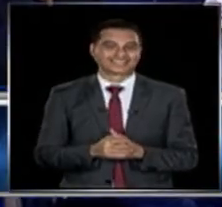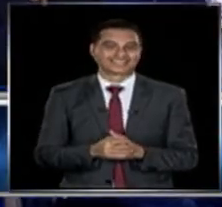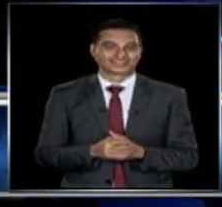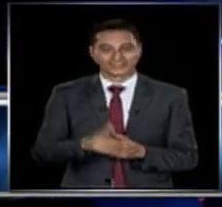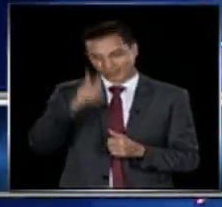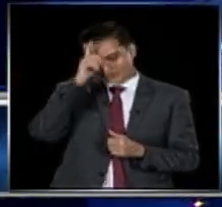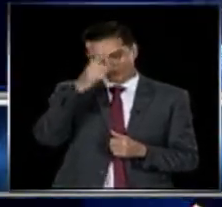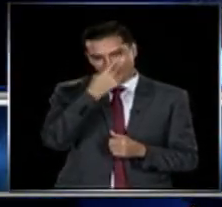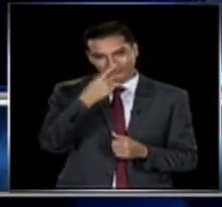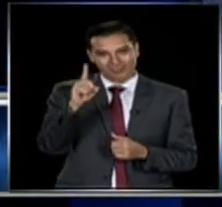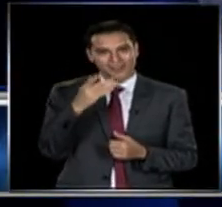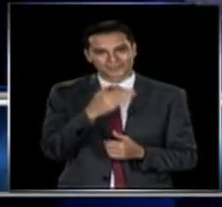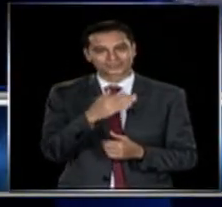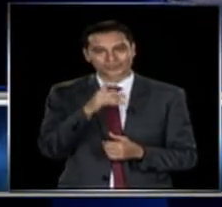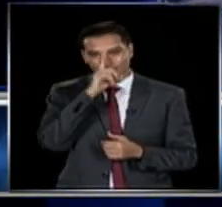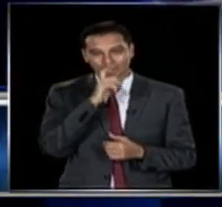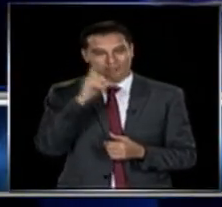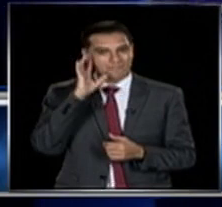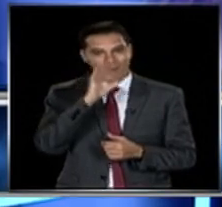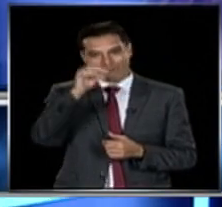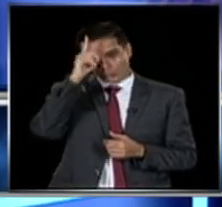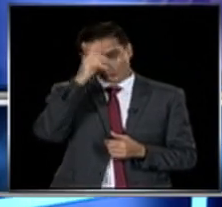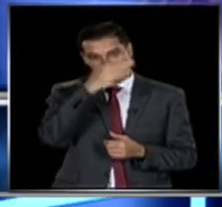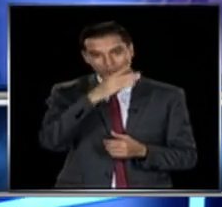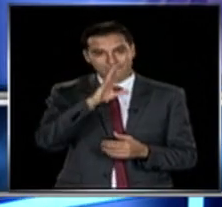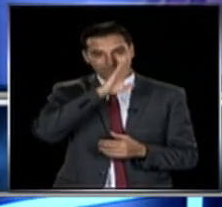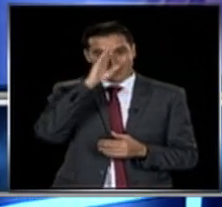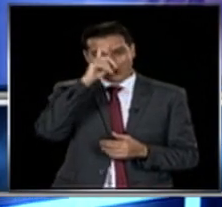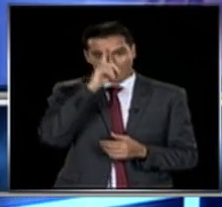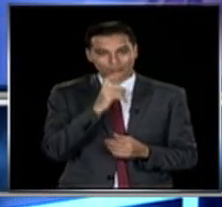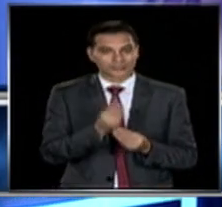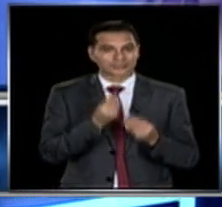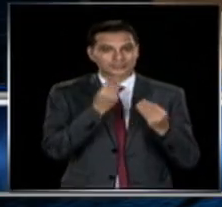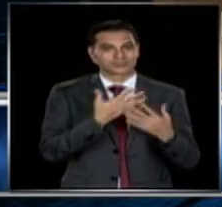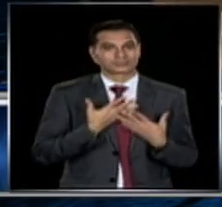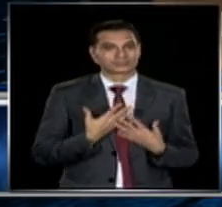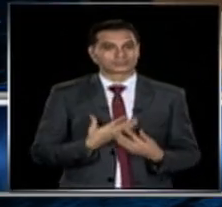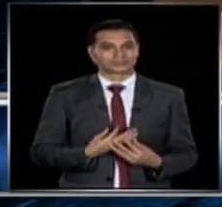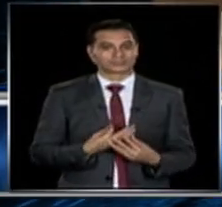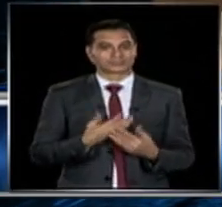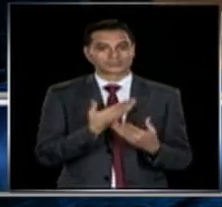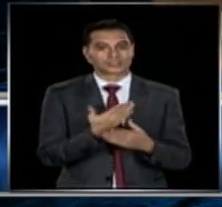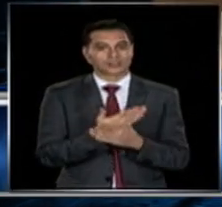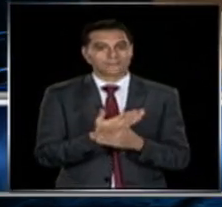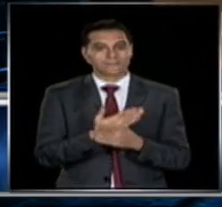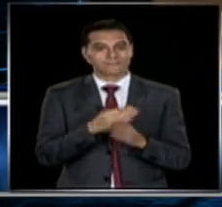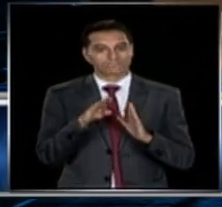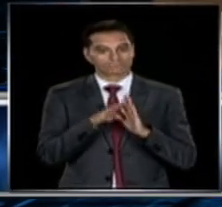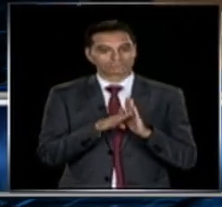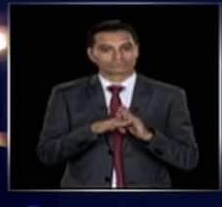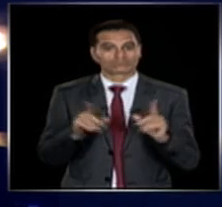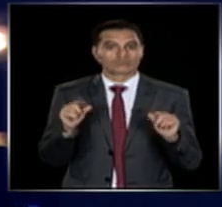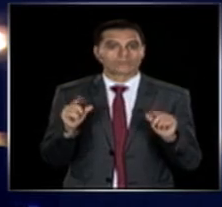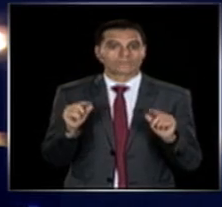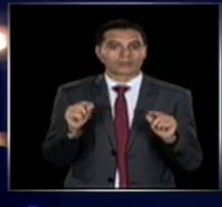الملك عبد الله الثاني بن الحسين منحها وسام الحسين في العطاء والتميز